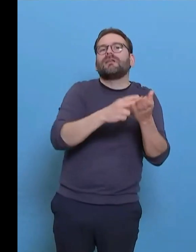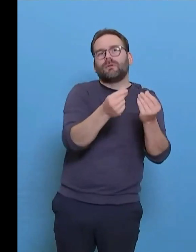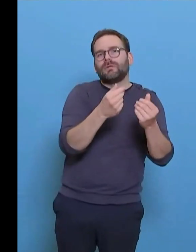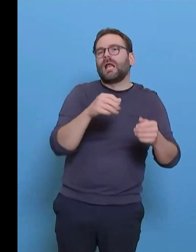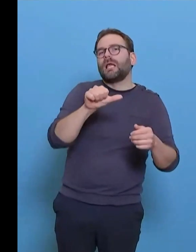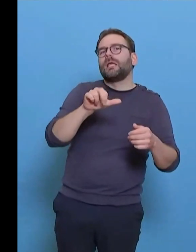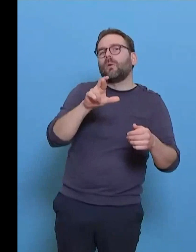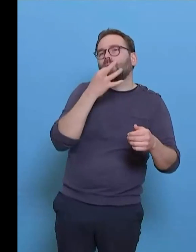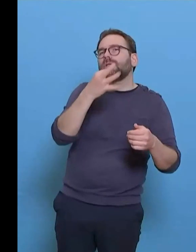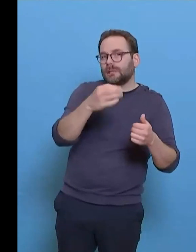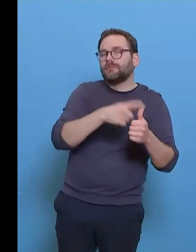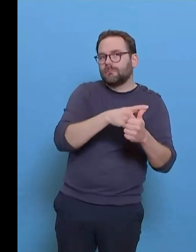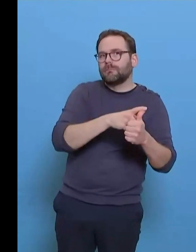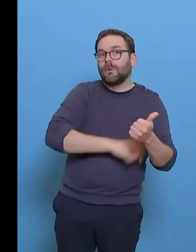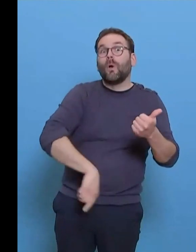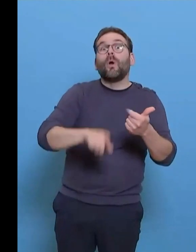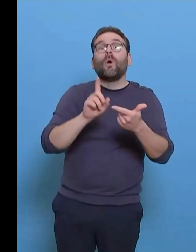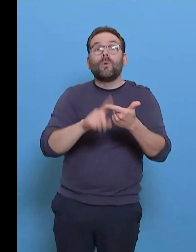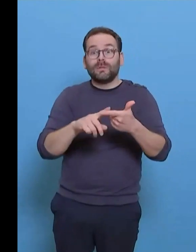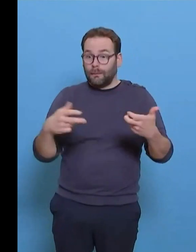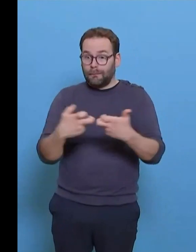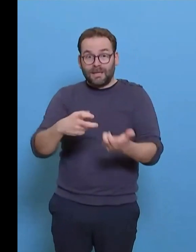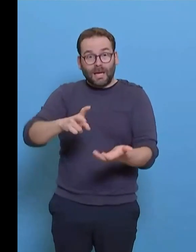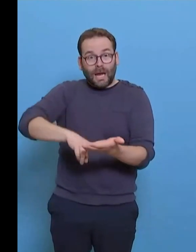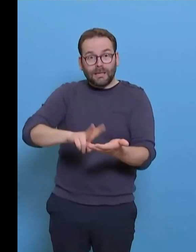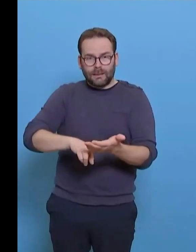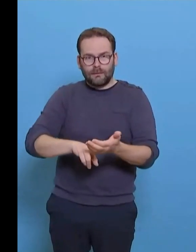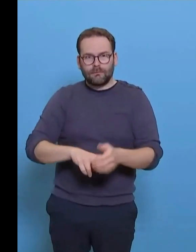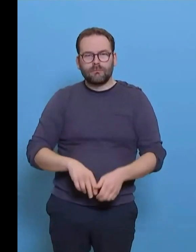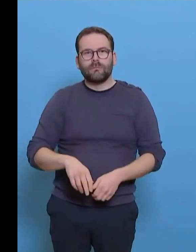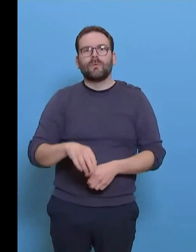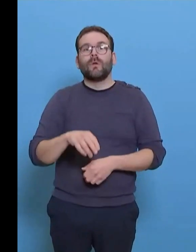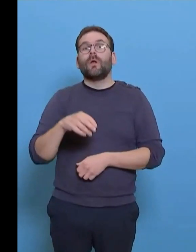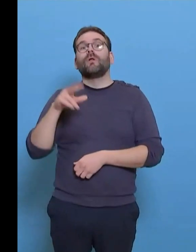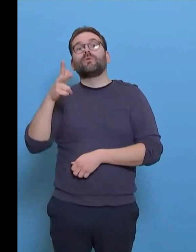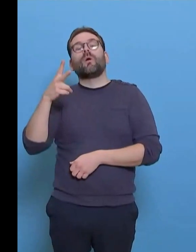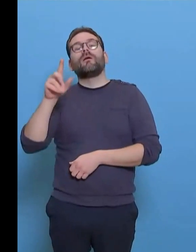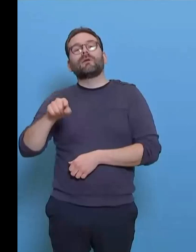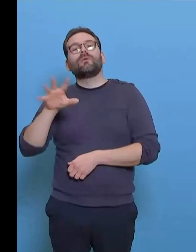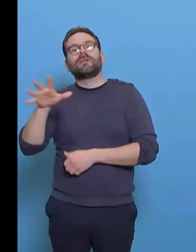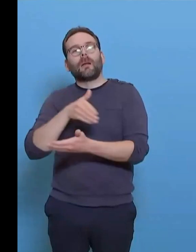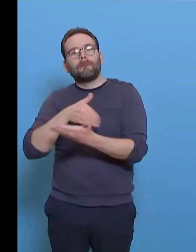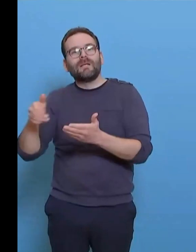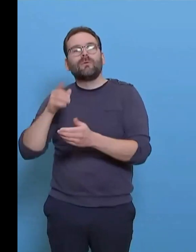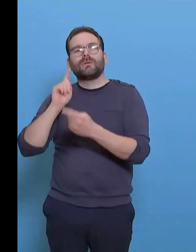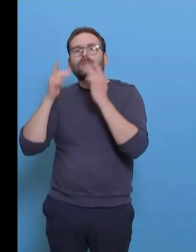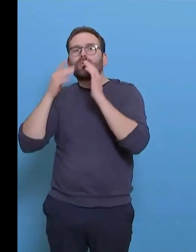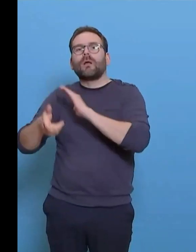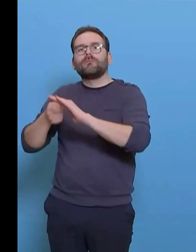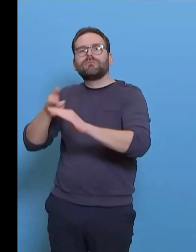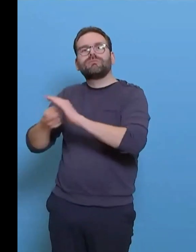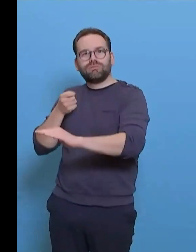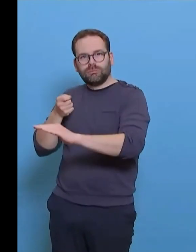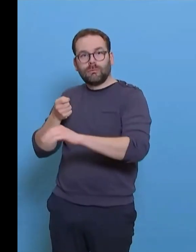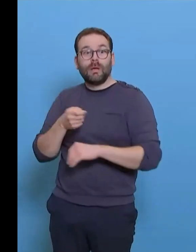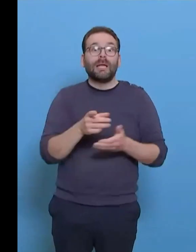Ali Rebout. Il y a ensuite la vérité des prix. 3,5 millions de désengagement de la région tous les ans pour les acteurs culturels nantais.